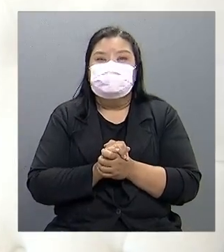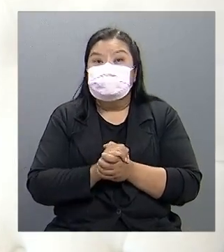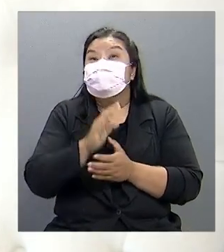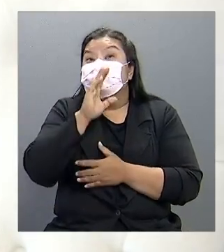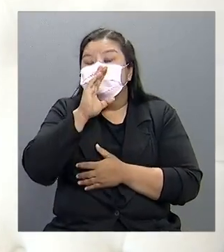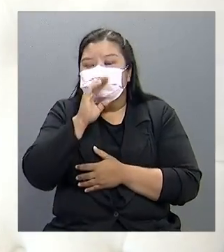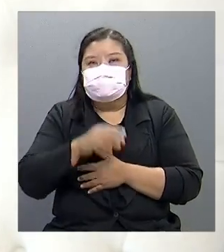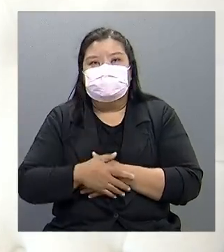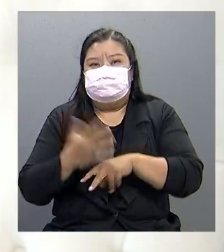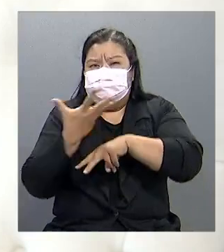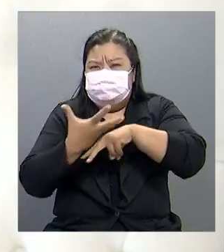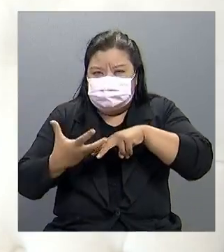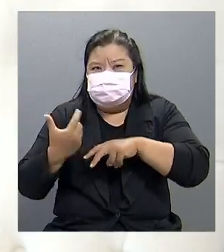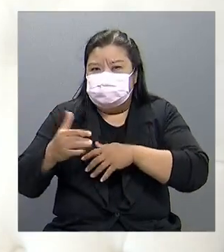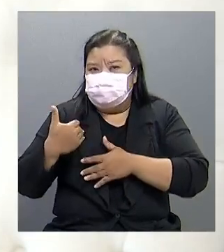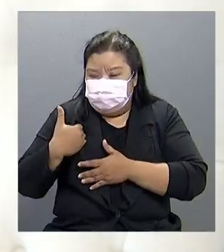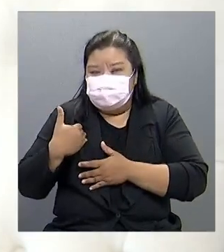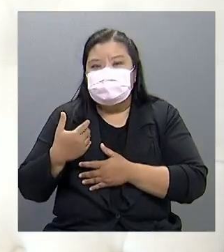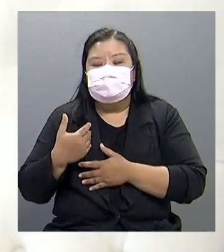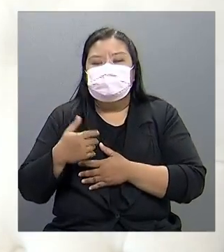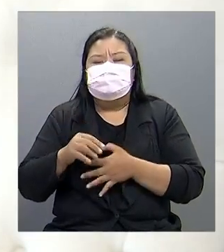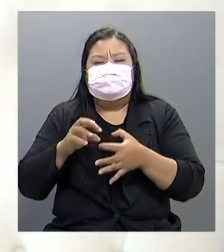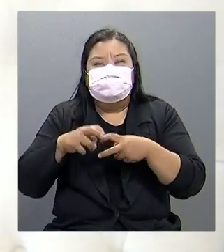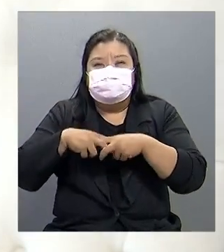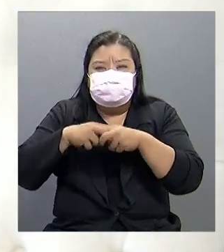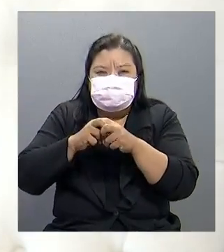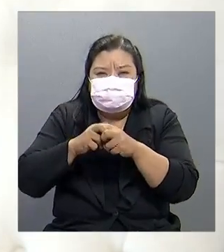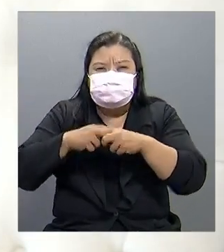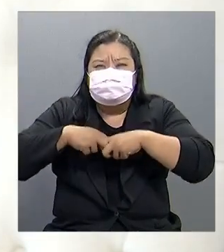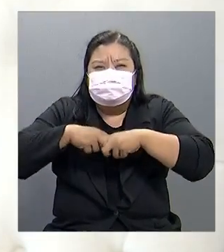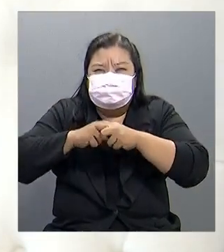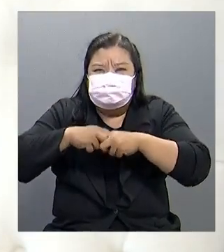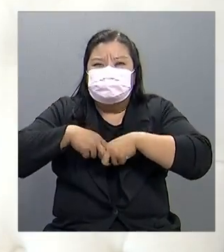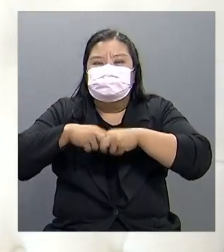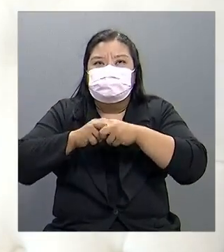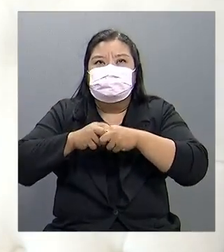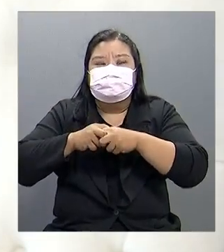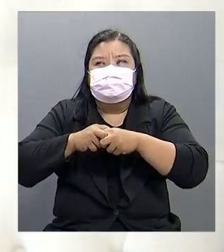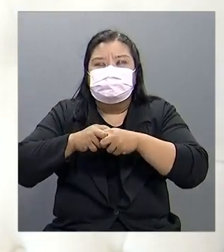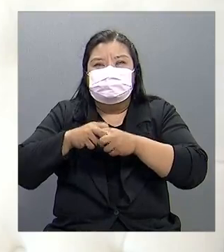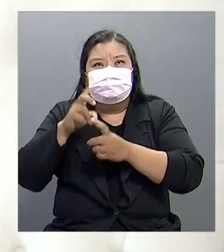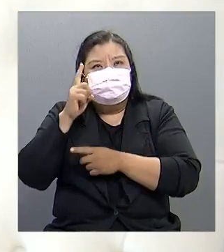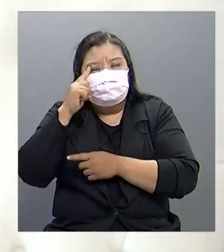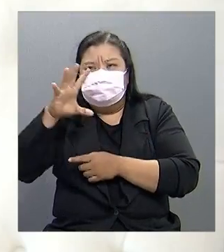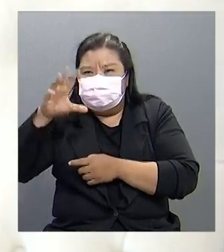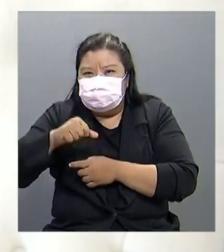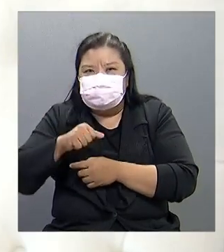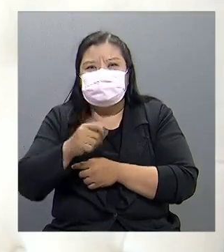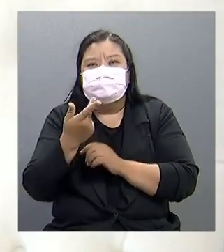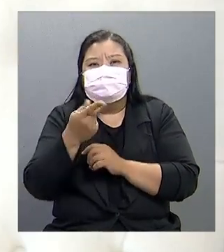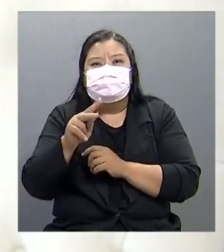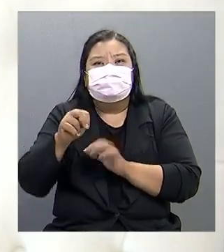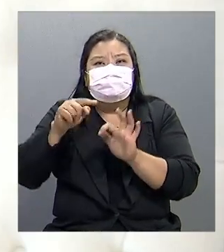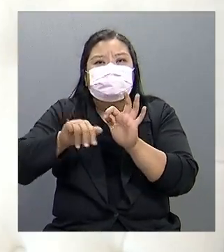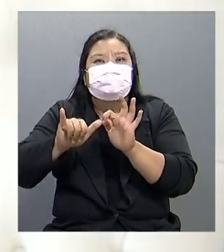ดูกที่ทรุดอยู่แล้วนะฮะอันนี้เราก็ต้องแก้โดยการอาจจะต้องอย่างที่บอกคือบริโภคแคลเซียมวิตามินรวมถึงอาจจะมี